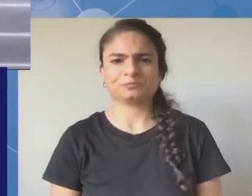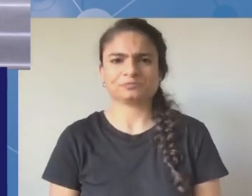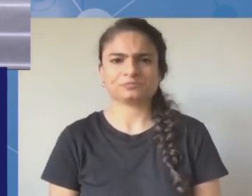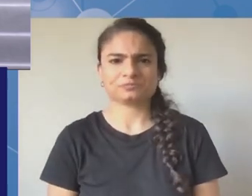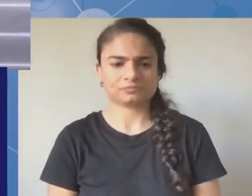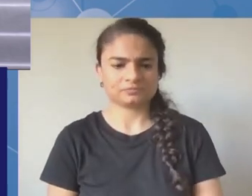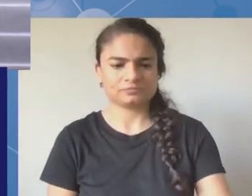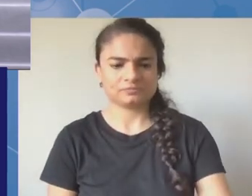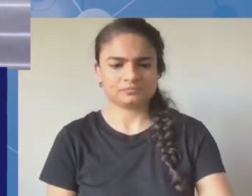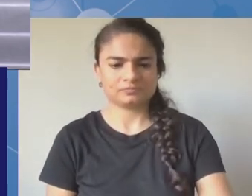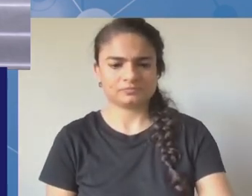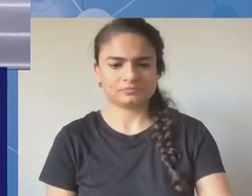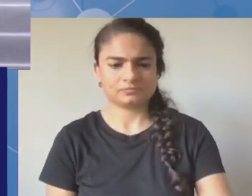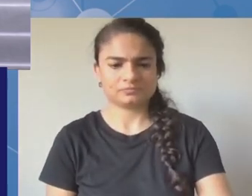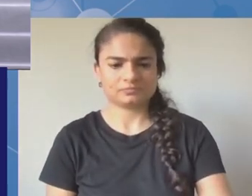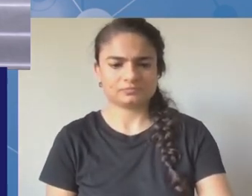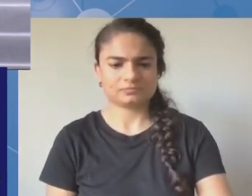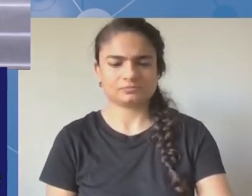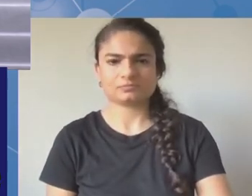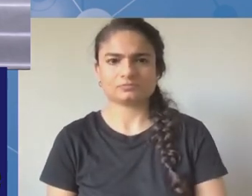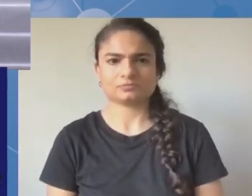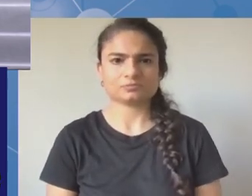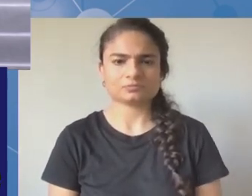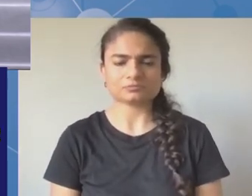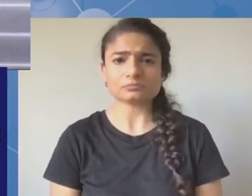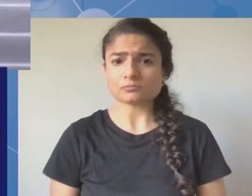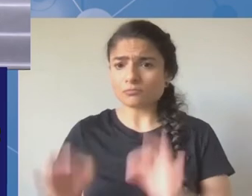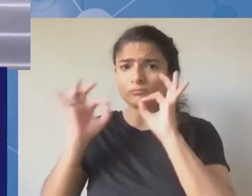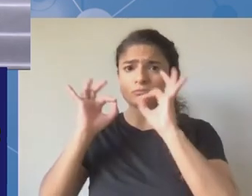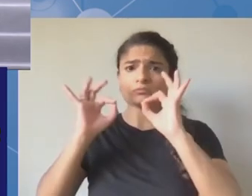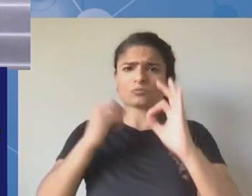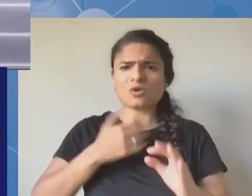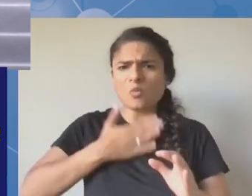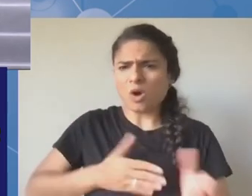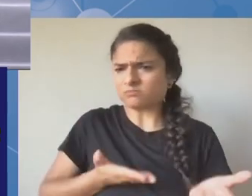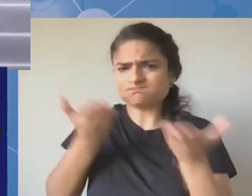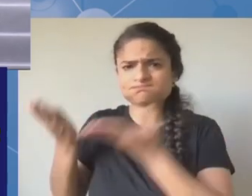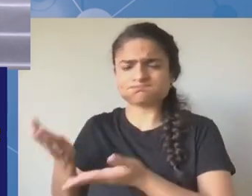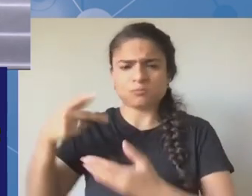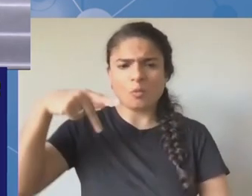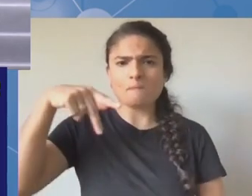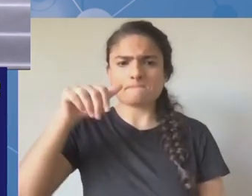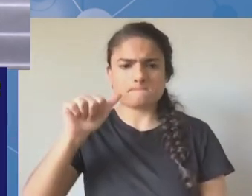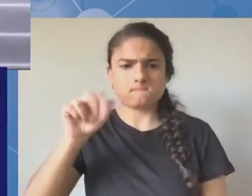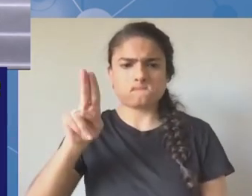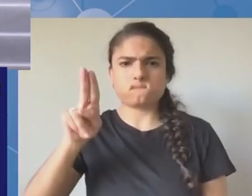وأما الآن بسرعة نعطي الصوت لبول ميتشيل